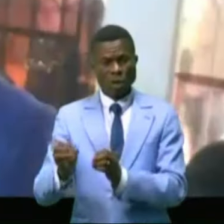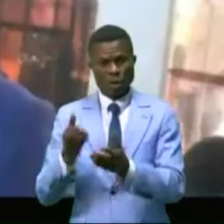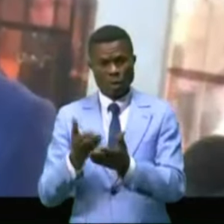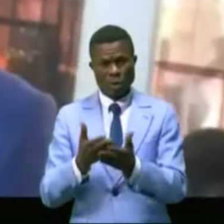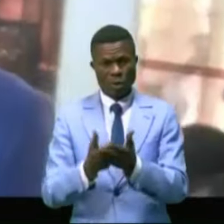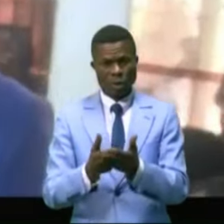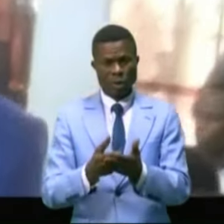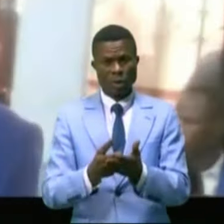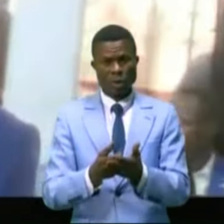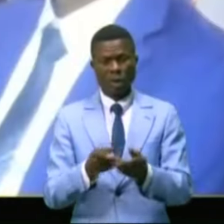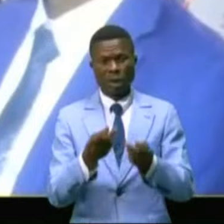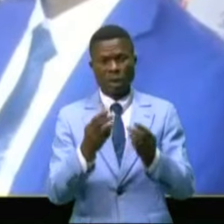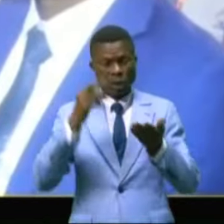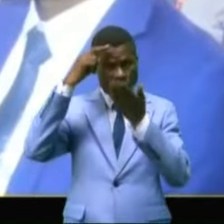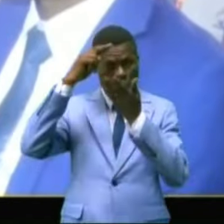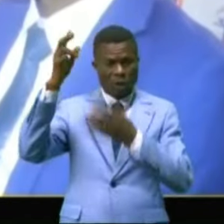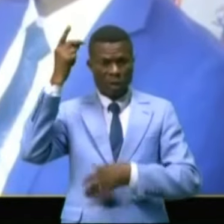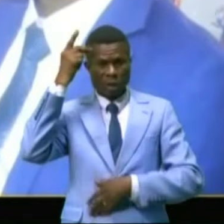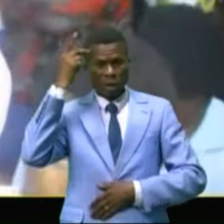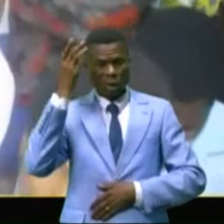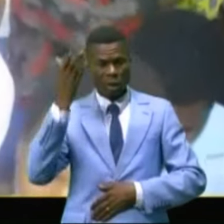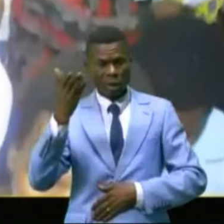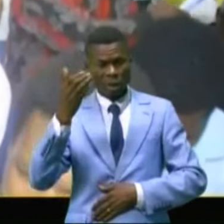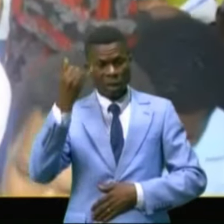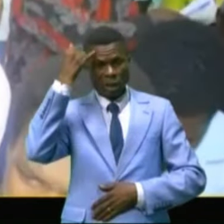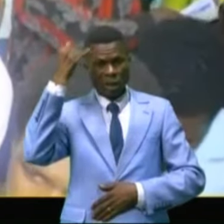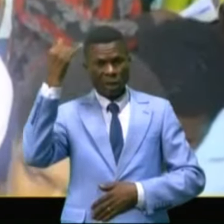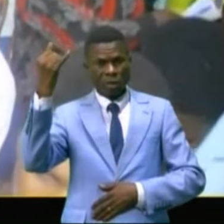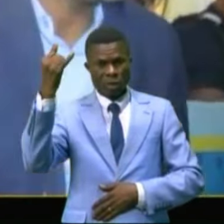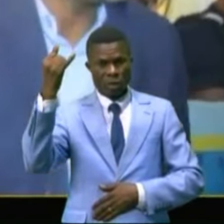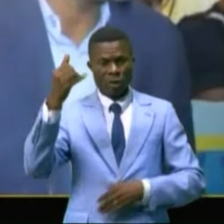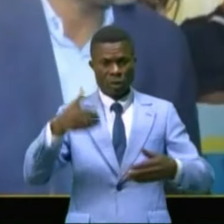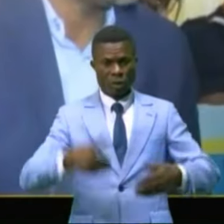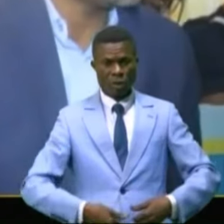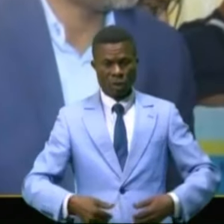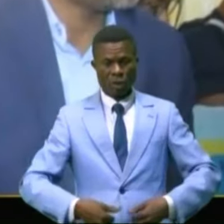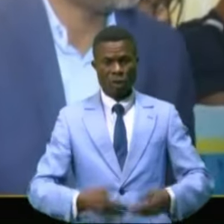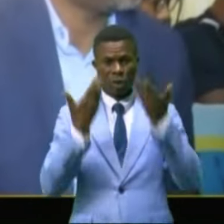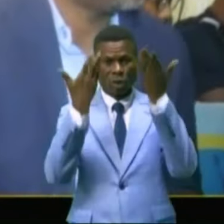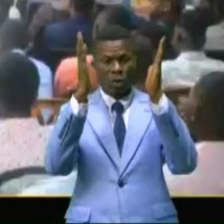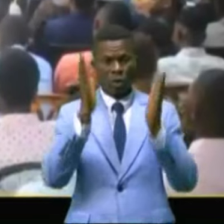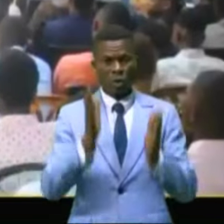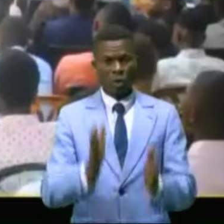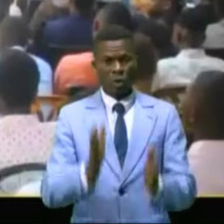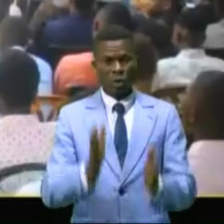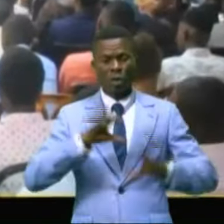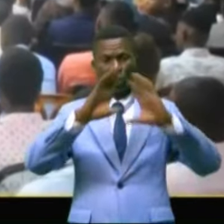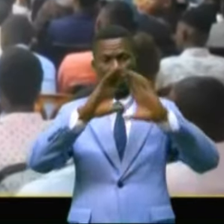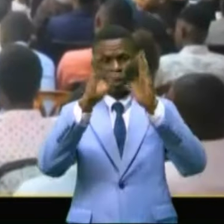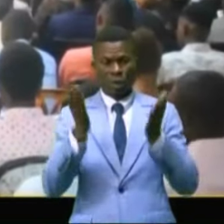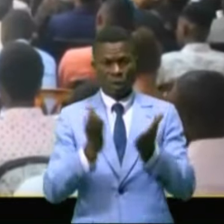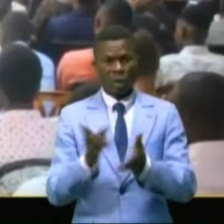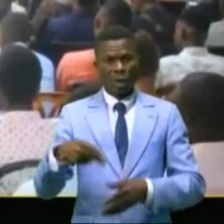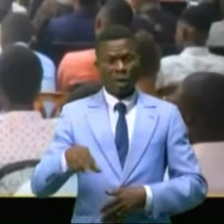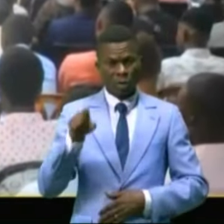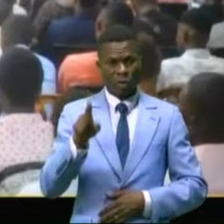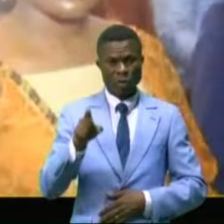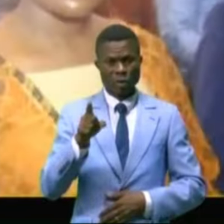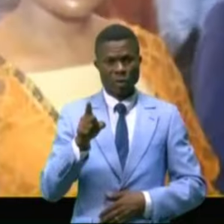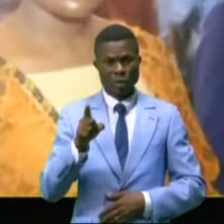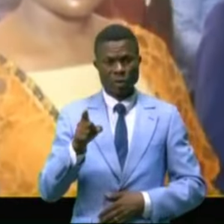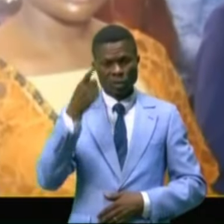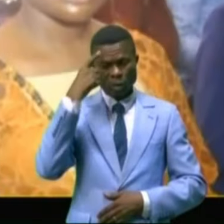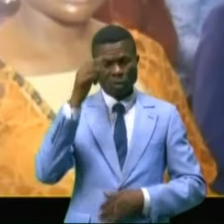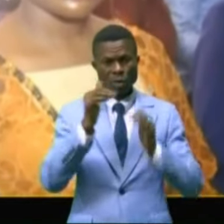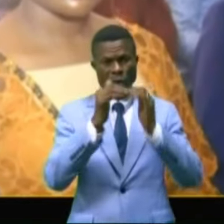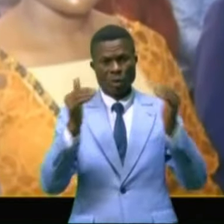à l'intendance de l'Université de Kinshasa à l'intention de la jeunesse estudiantine membre de la communauté de cette province sur